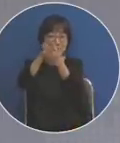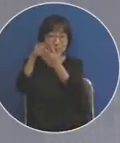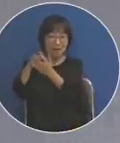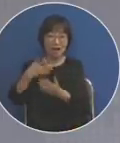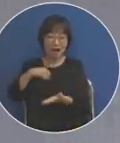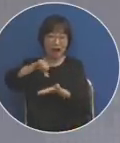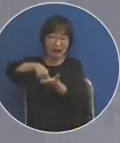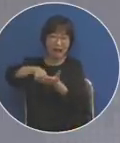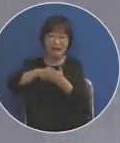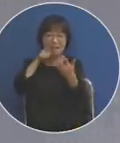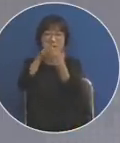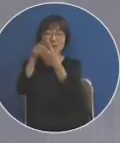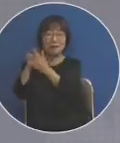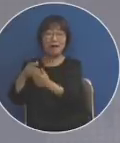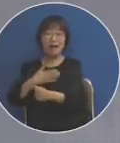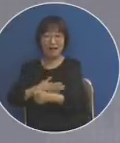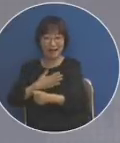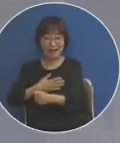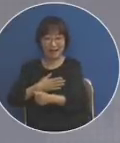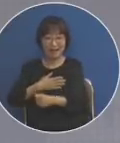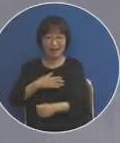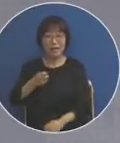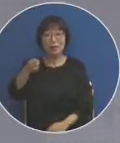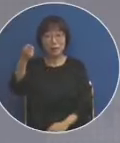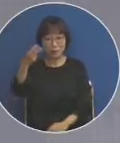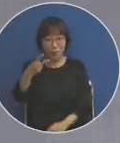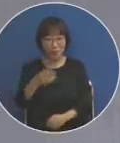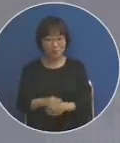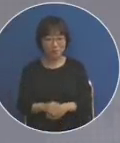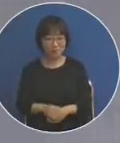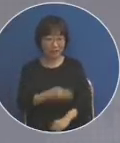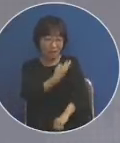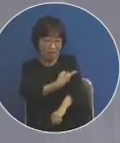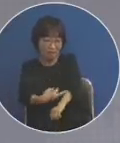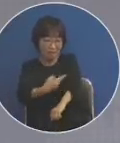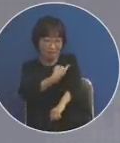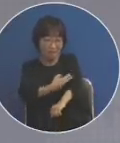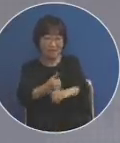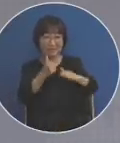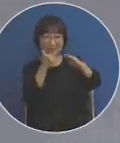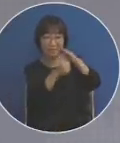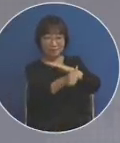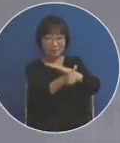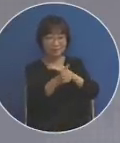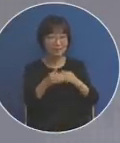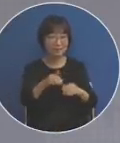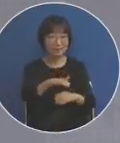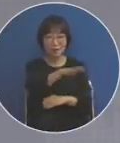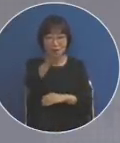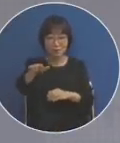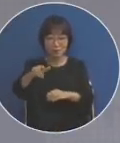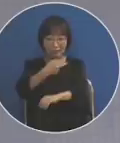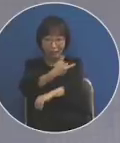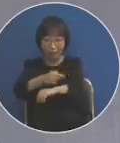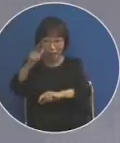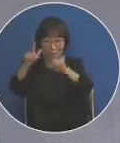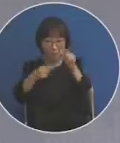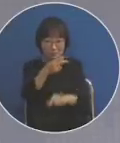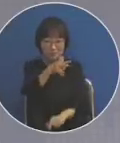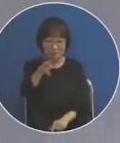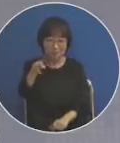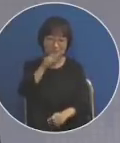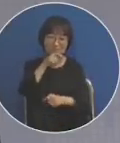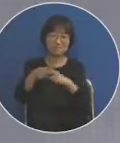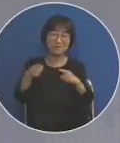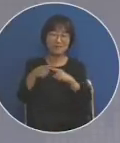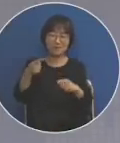보면 저 사람 선수했다. 수영 좀 배웠다 금방 합니다. Professional swimmers, even if they see you little, you know, swim just a little bit, they know if you learned